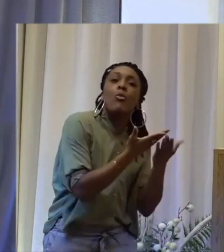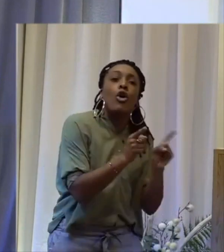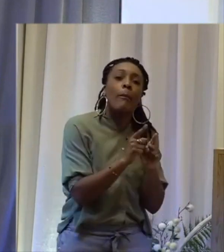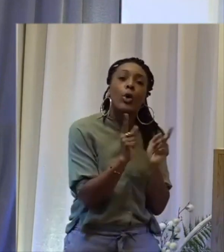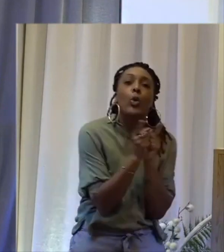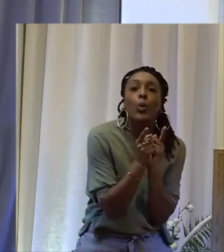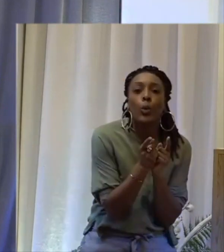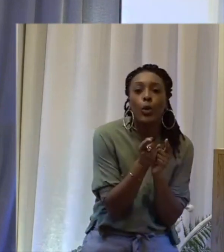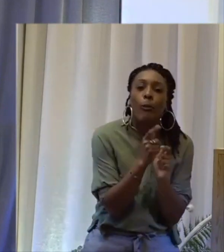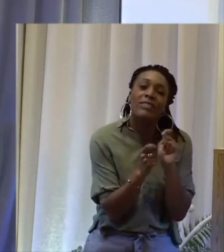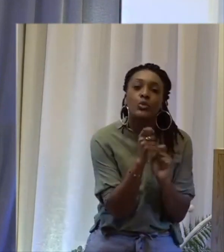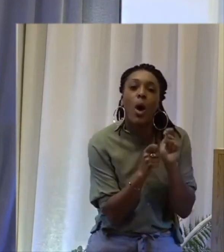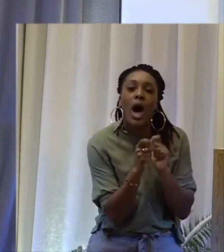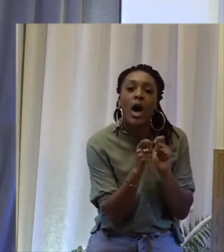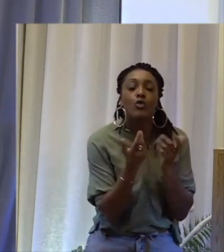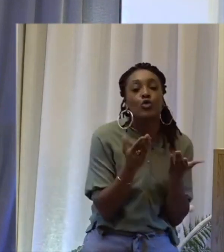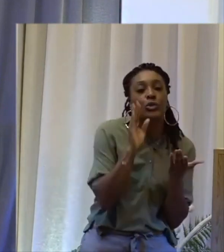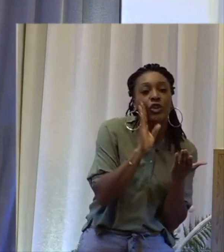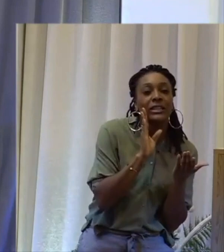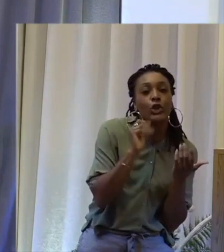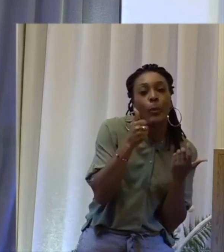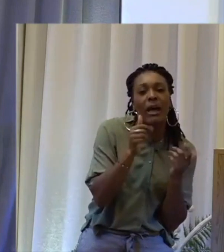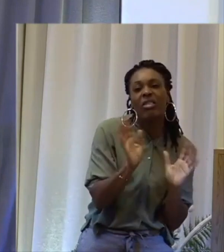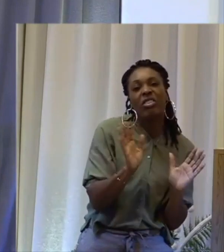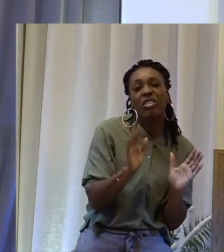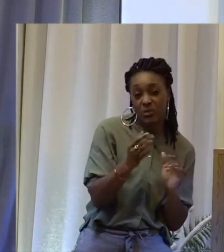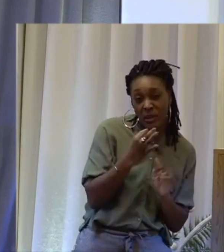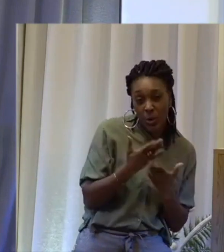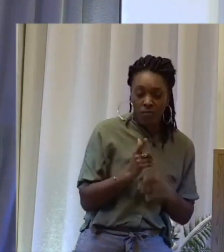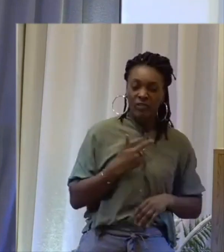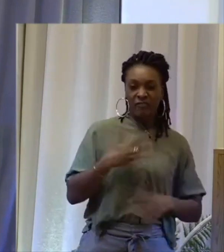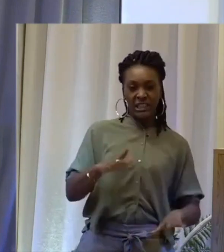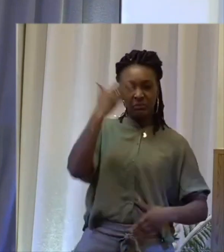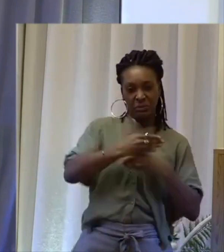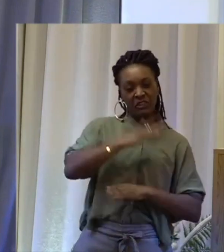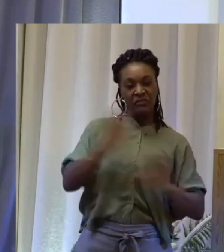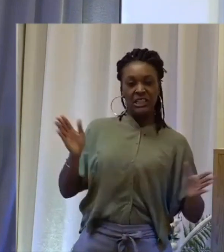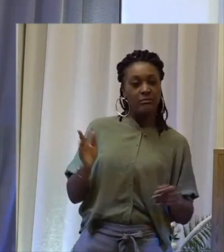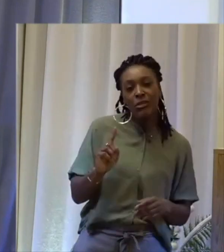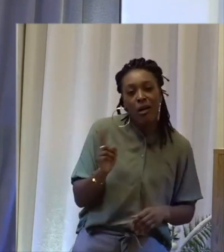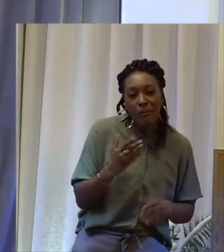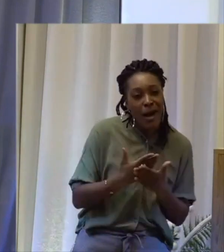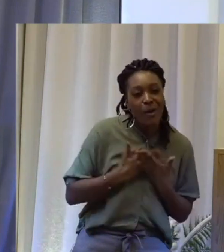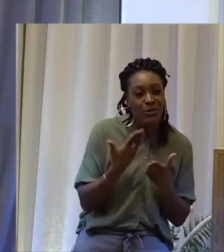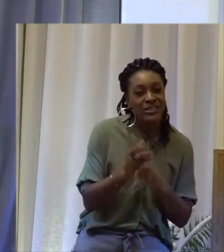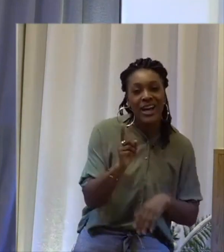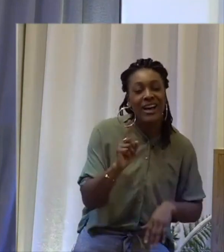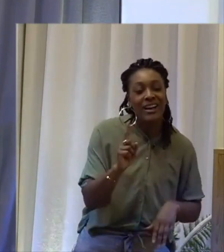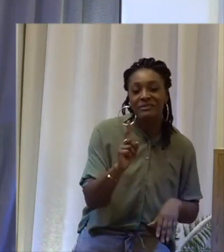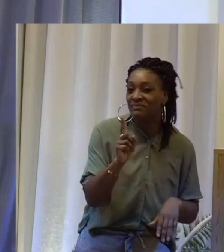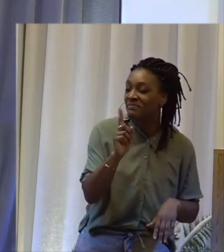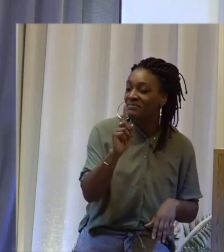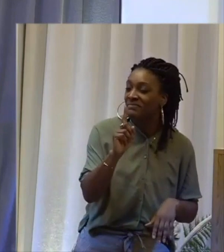quelqu'un parce que tu es gentil aujourd'hui, je t'aime. Demain, tu me dis quelque chose qui ne va pas, je ne t'aime plus. Et comme on a